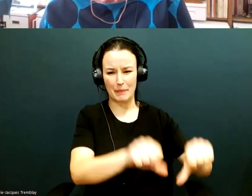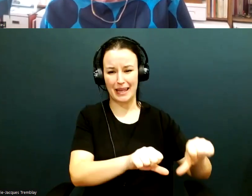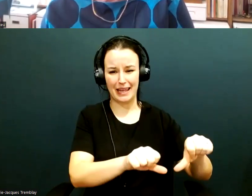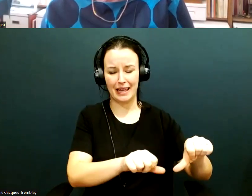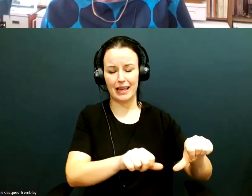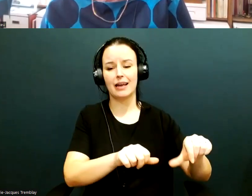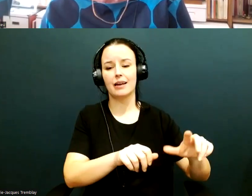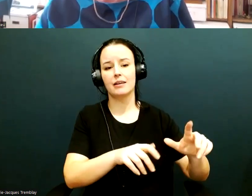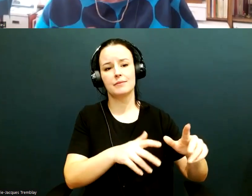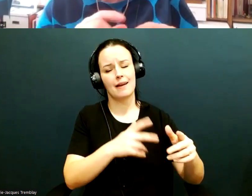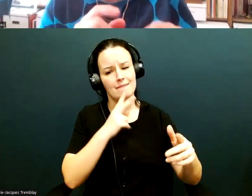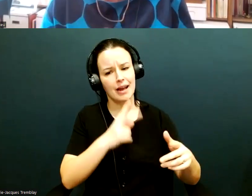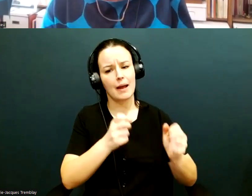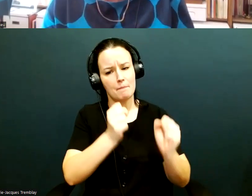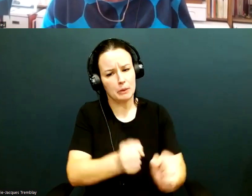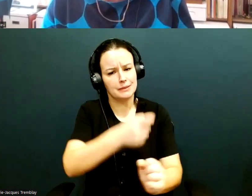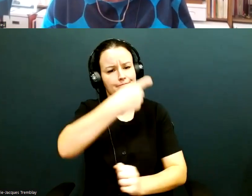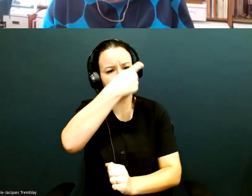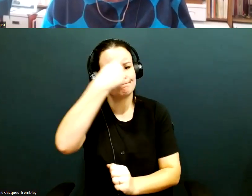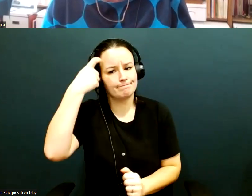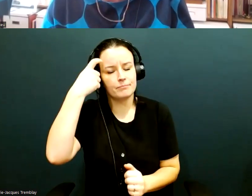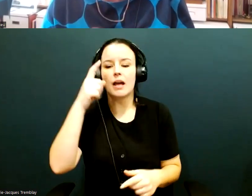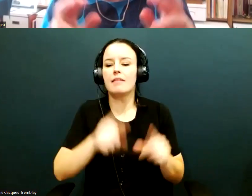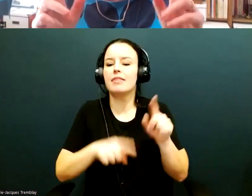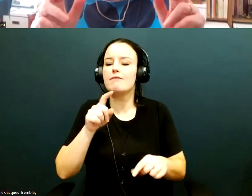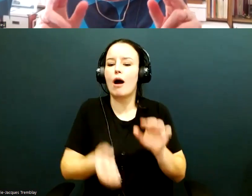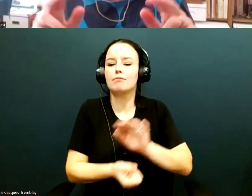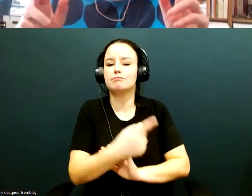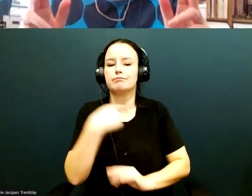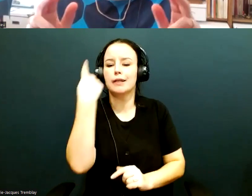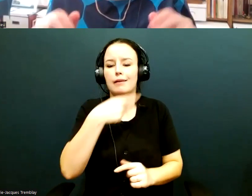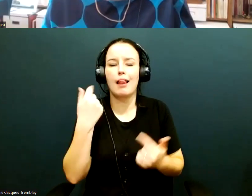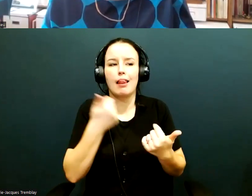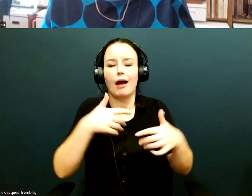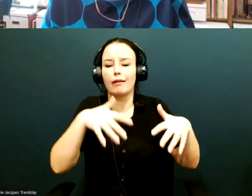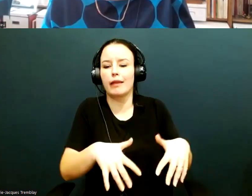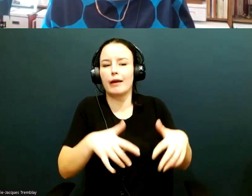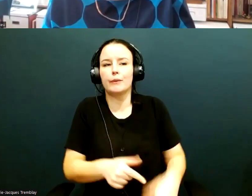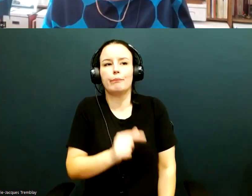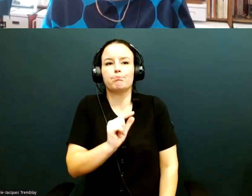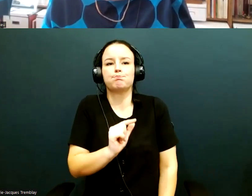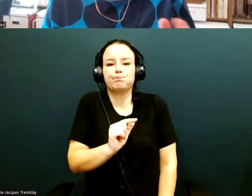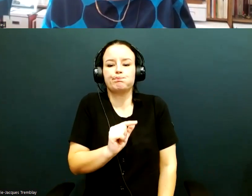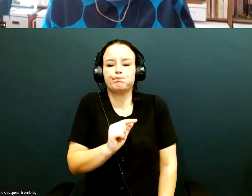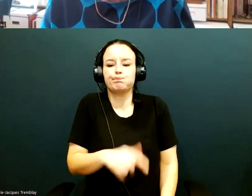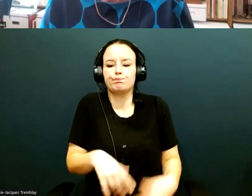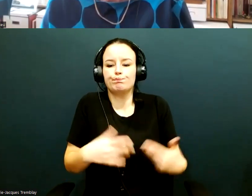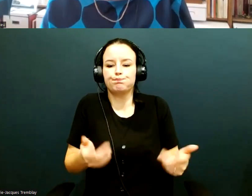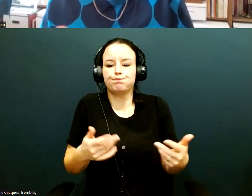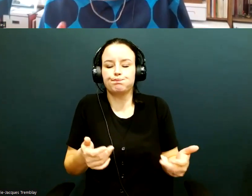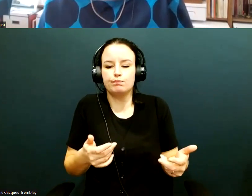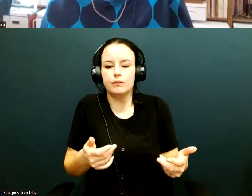traces. Donc, un incident qui peut sembler, entre guillemets, petit, aux yeux de certains peut-être